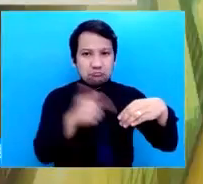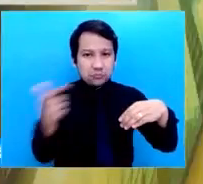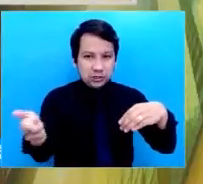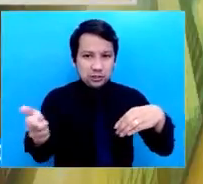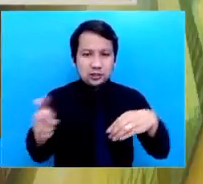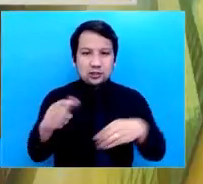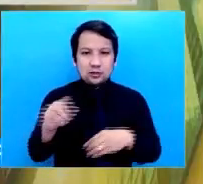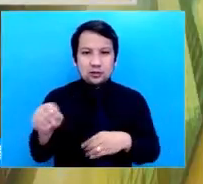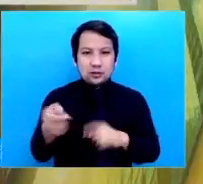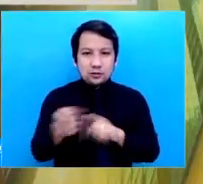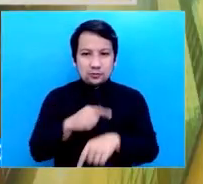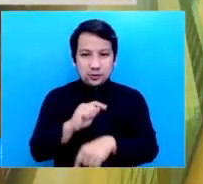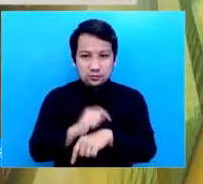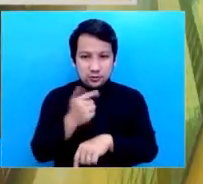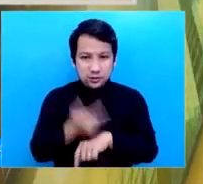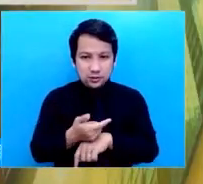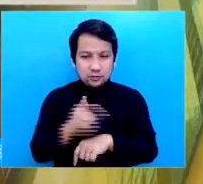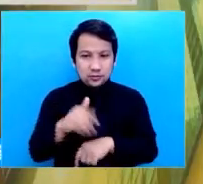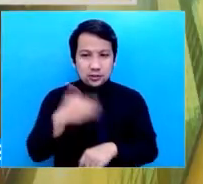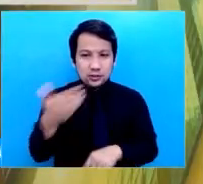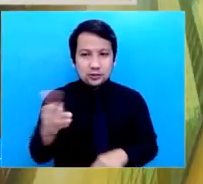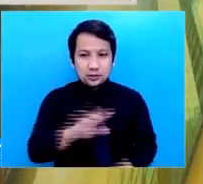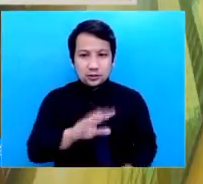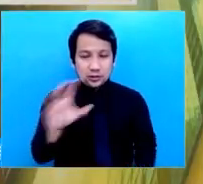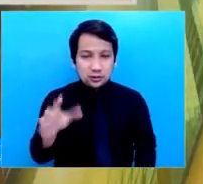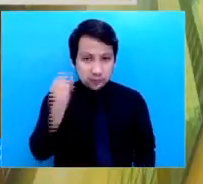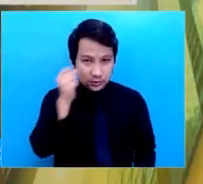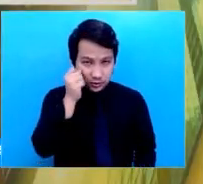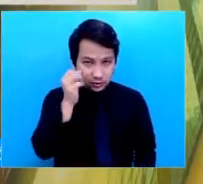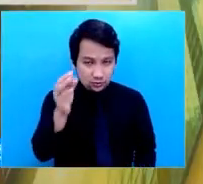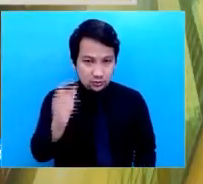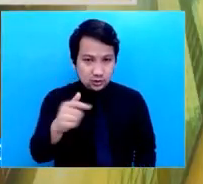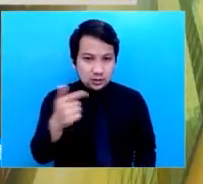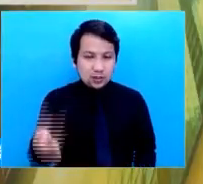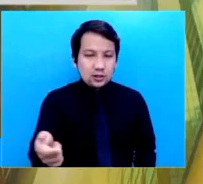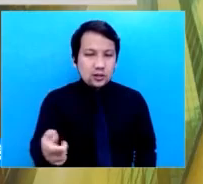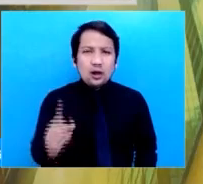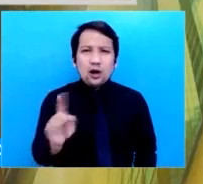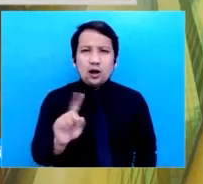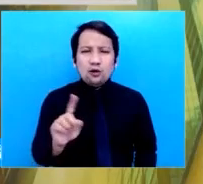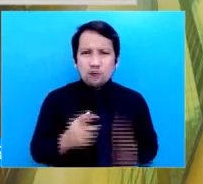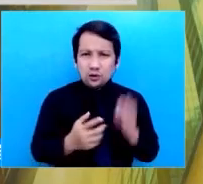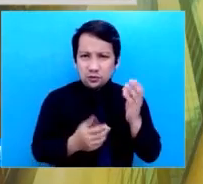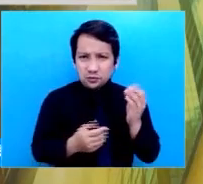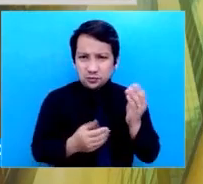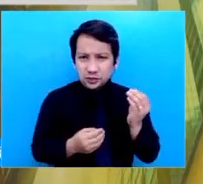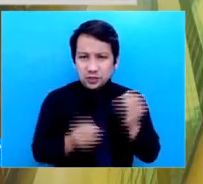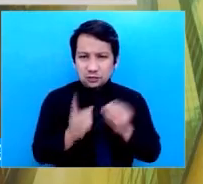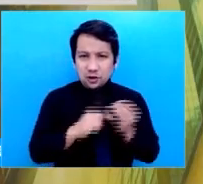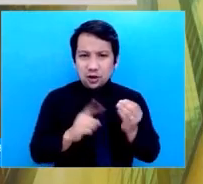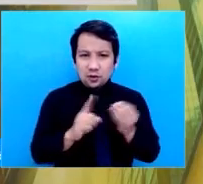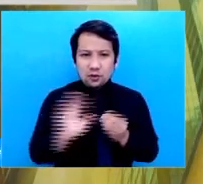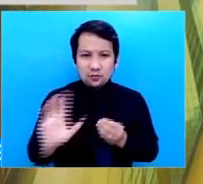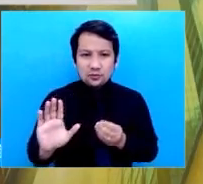sa Taguig, nasa frontline ng balitang yan si Shyla Francisco. Shyla, ano na ba ang latest tungkol dito?